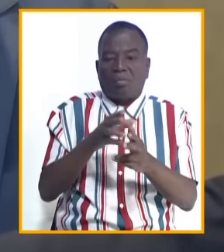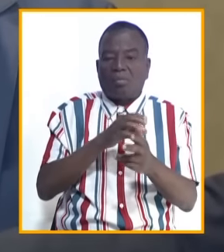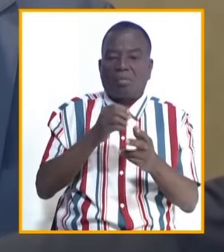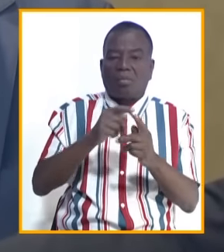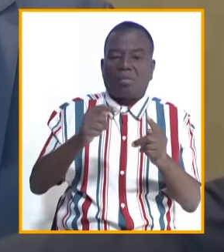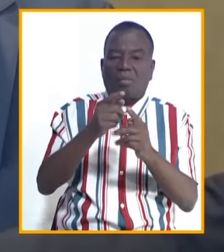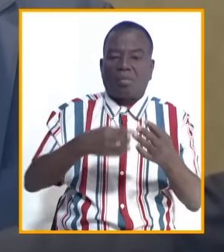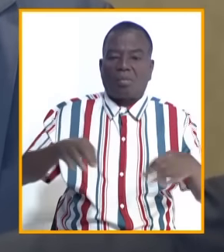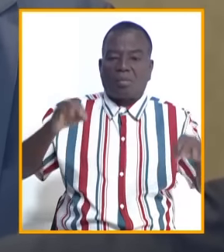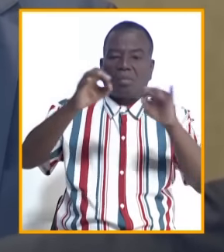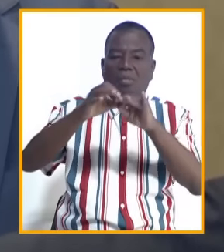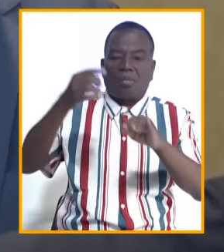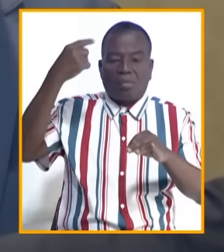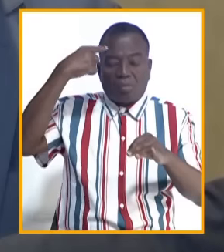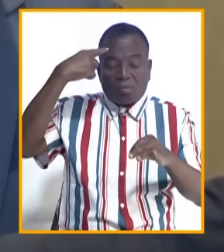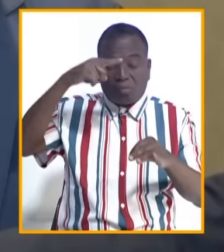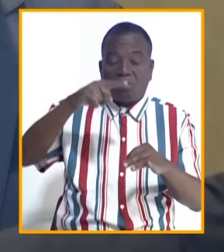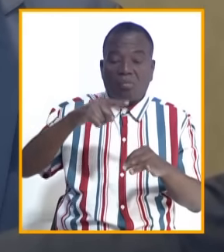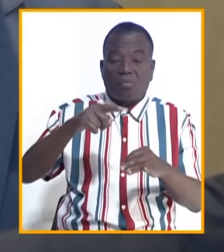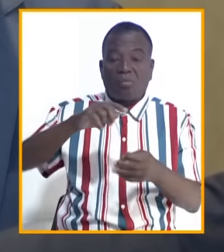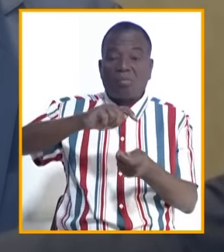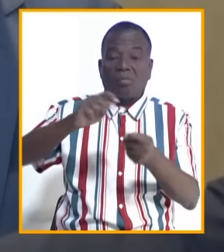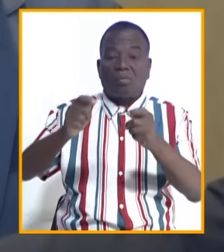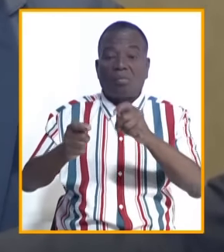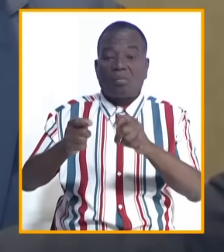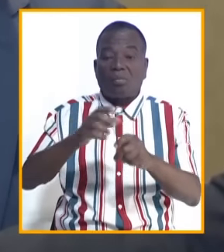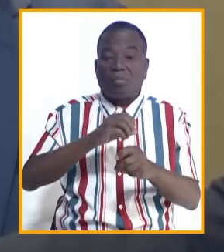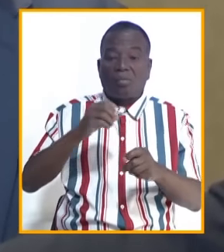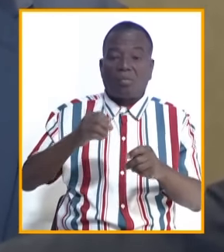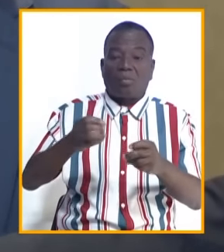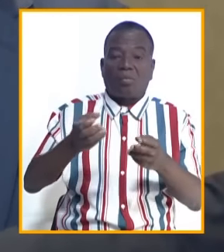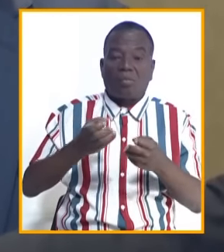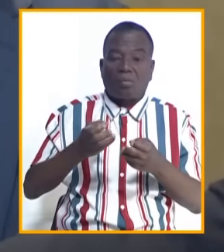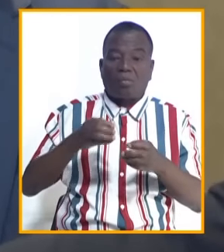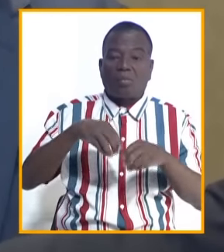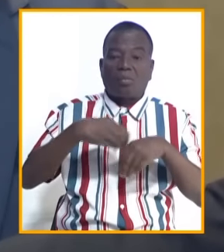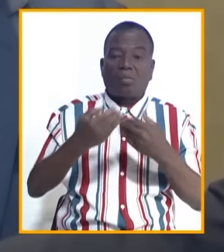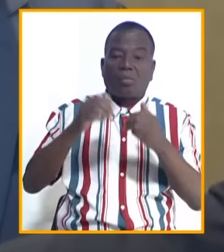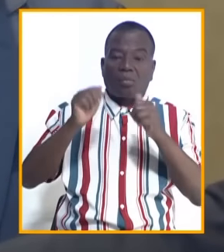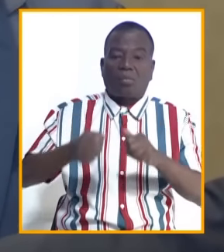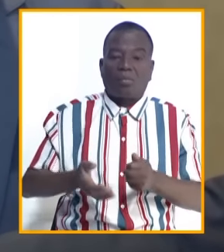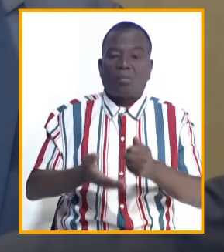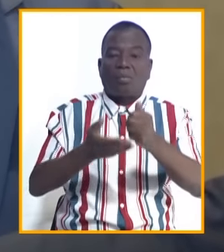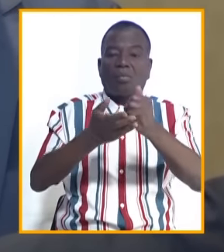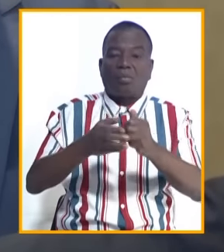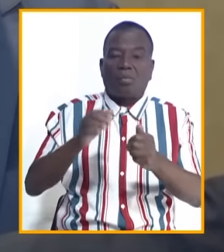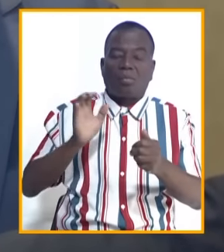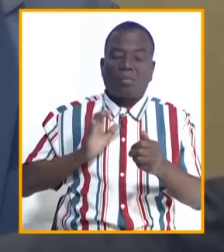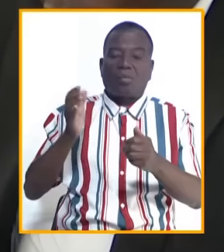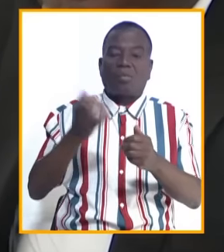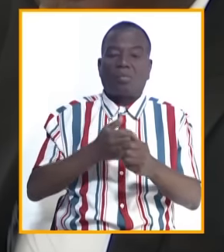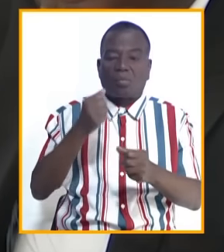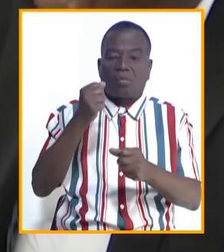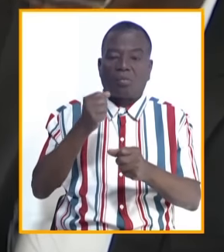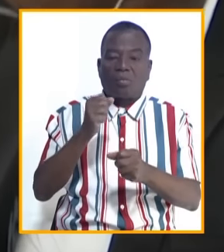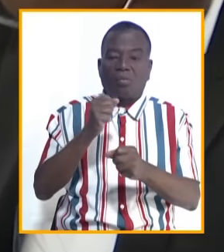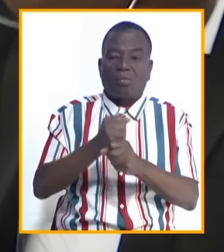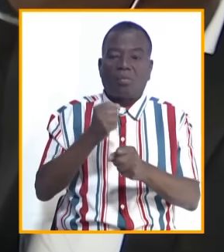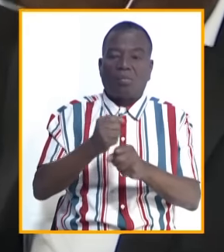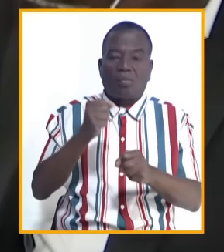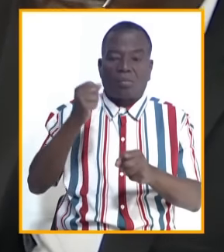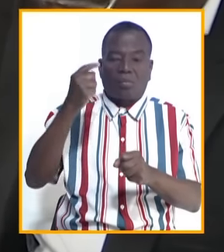important dans le cadre de la modernisation de notre économie, il est important de voir comment est-ce qu'on peut accompagner notre secteur informel